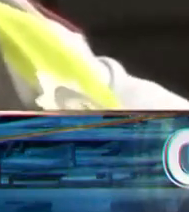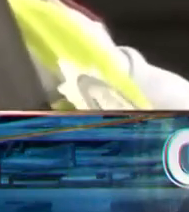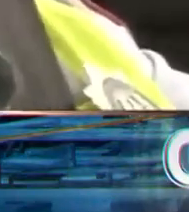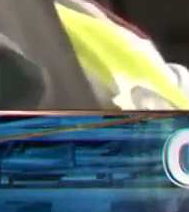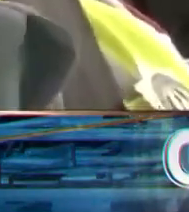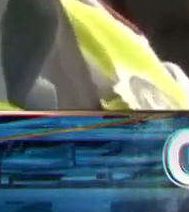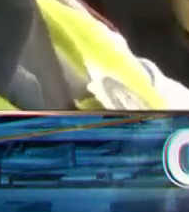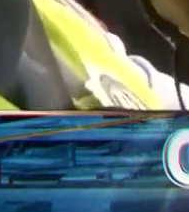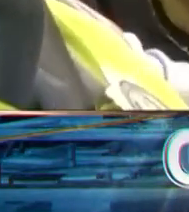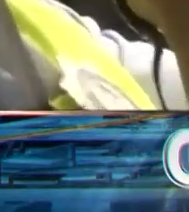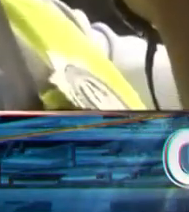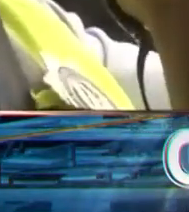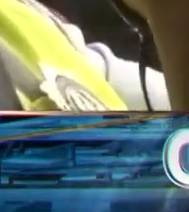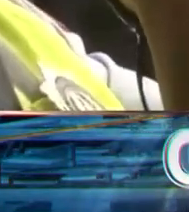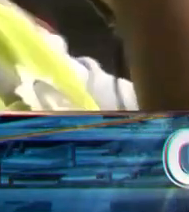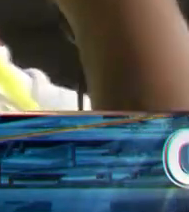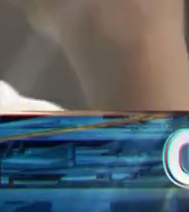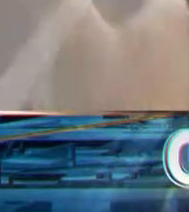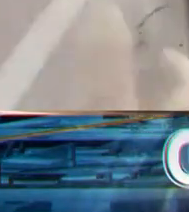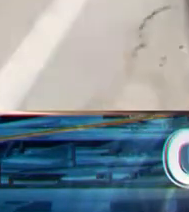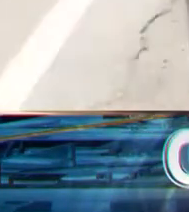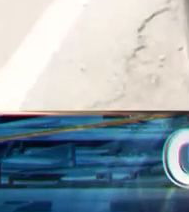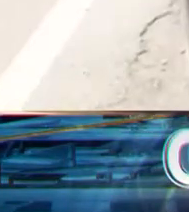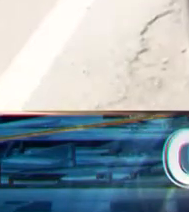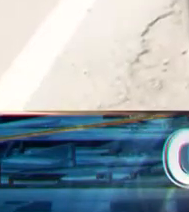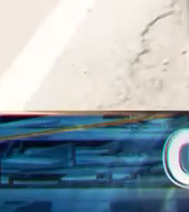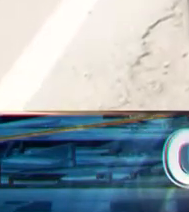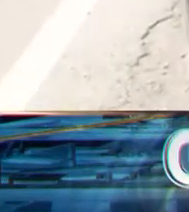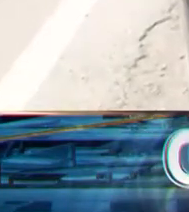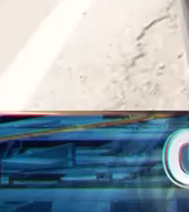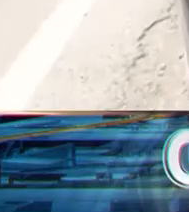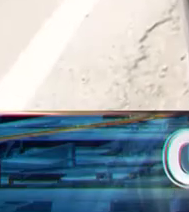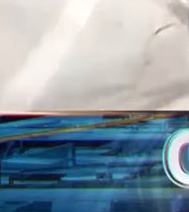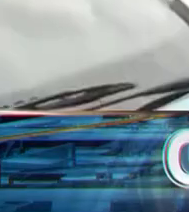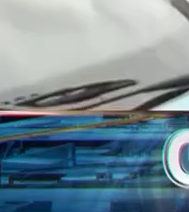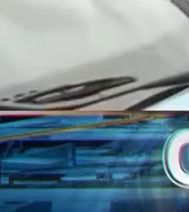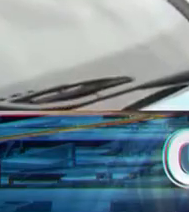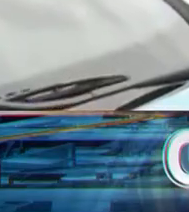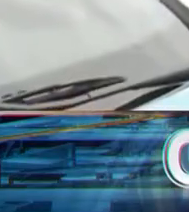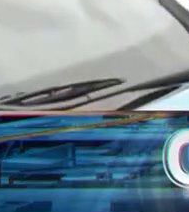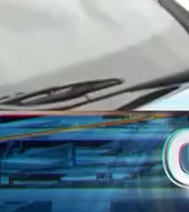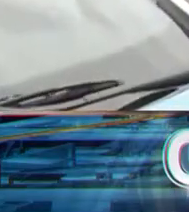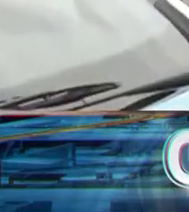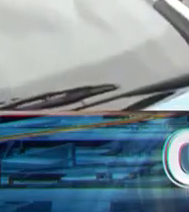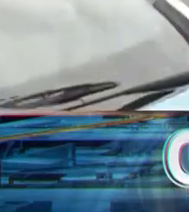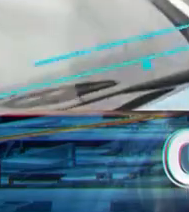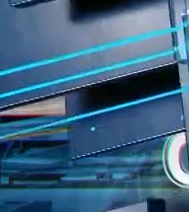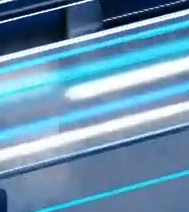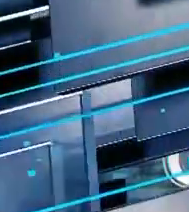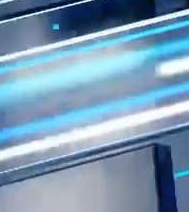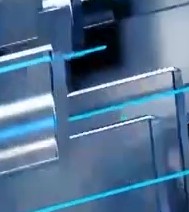29 авто на что распорядку всего за два дня числе нарушений и нетрезвое состояние и это только потом курганов